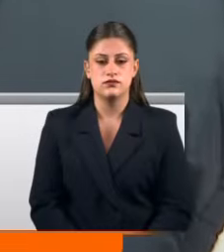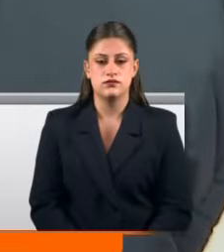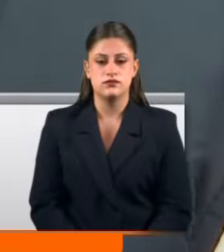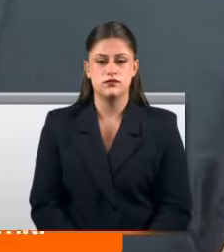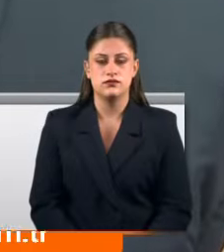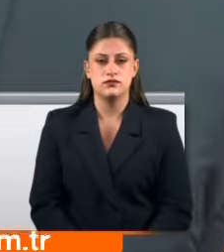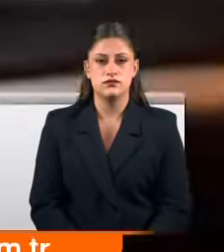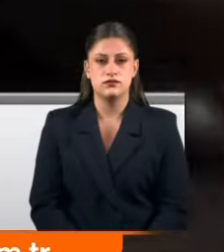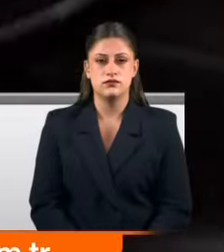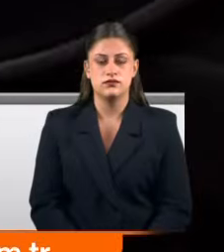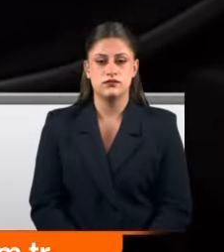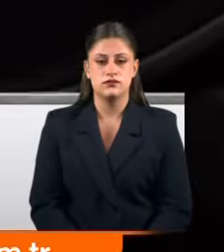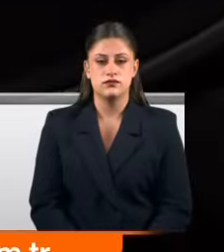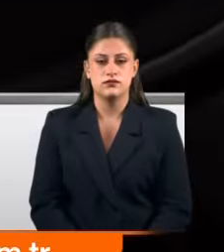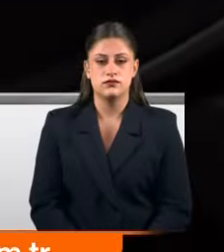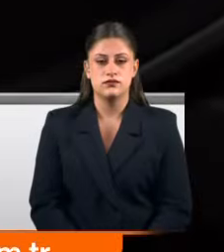bize tespit etti.